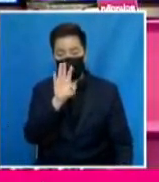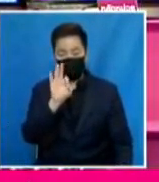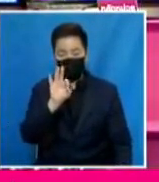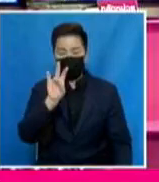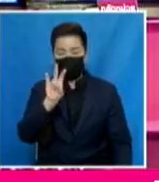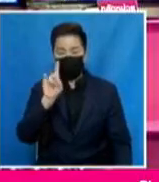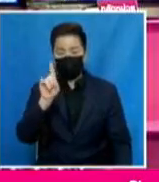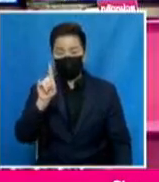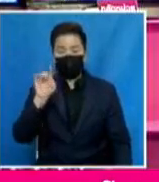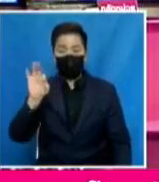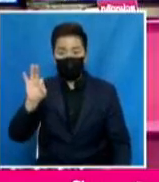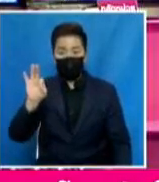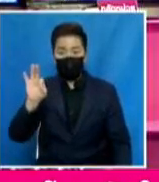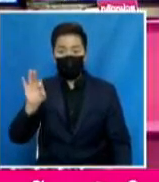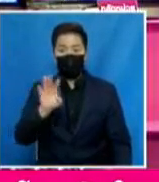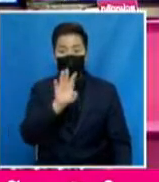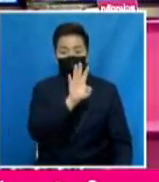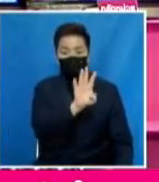4049719